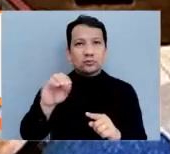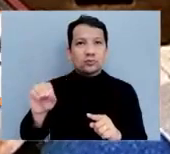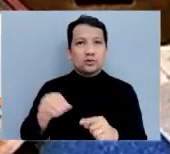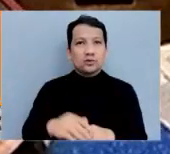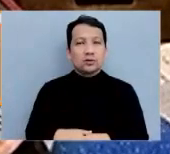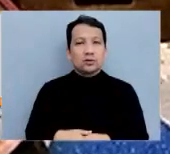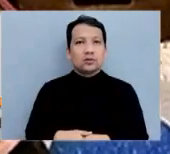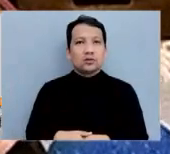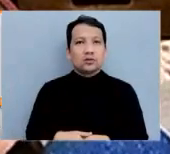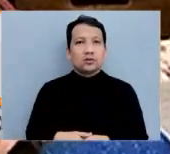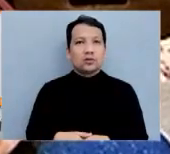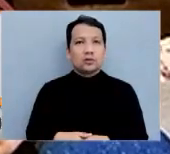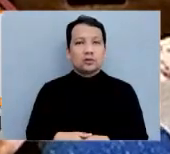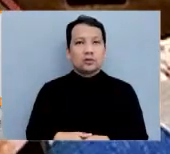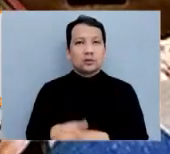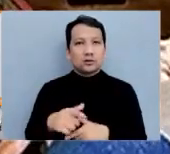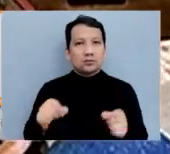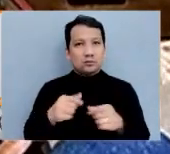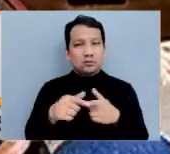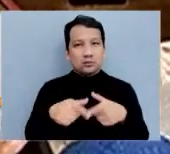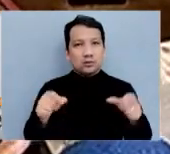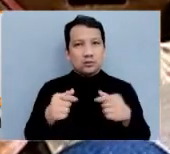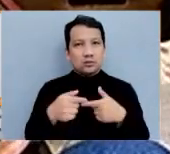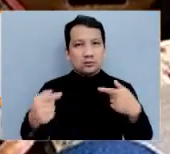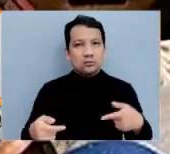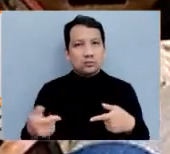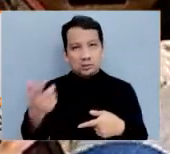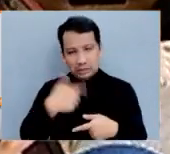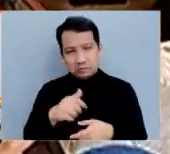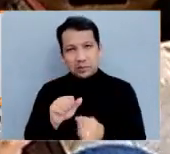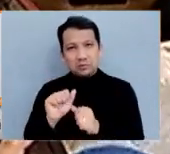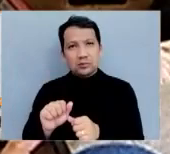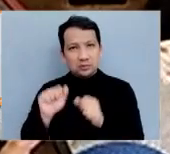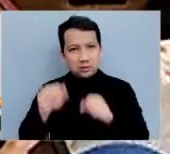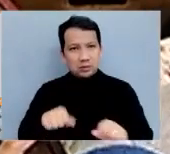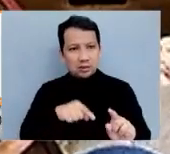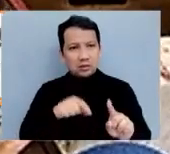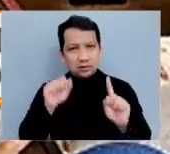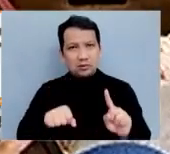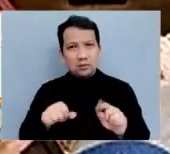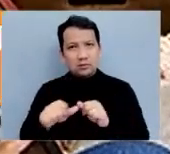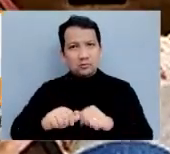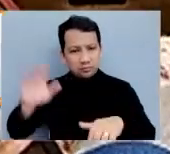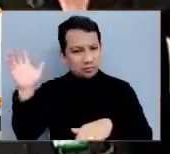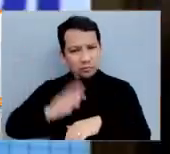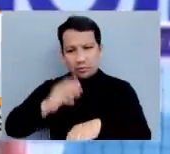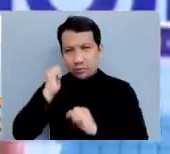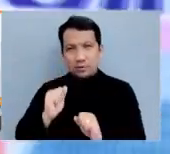Japan, Espejo play in Japan, Bagunas in Thailand, and he can share his experience in the